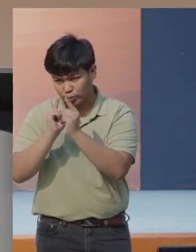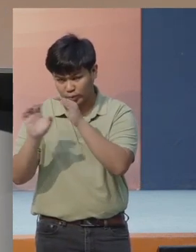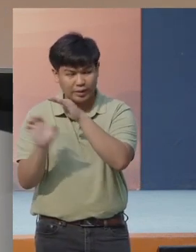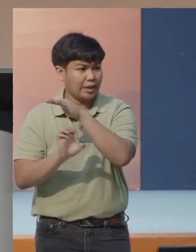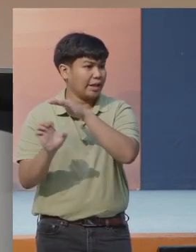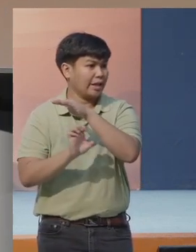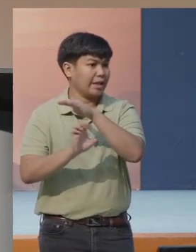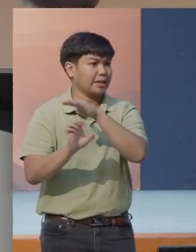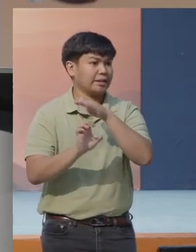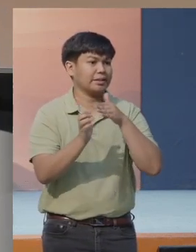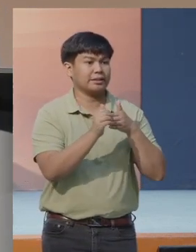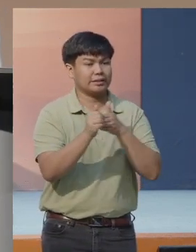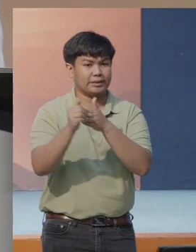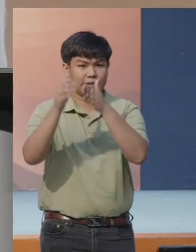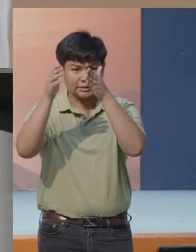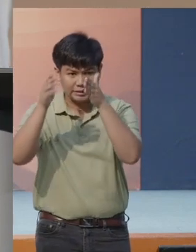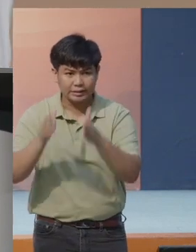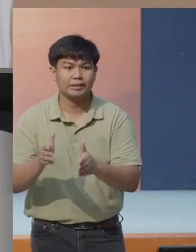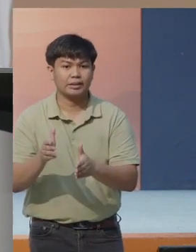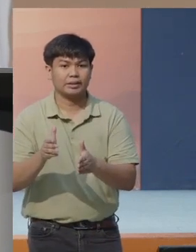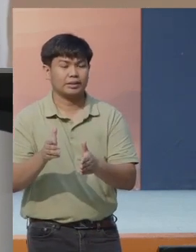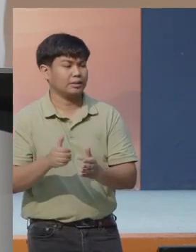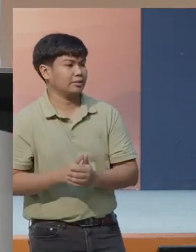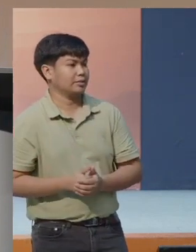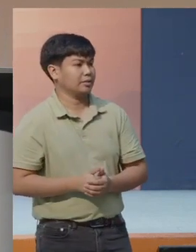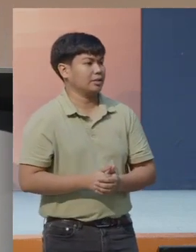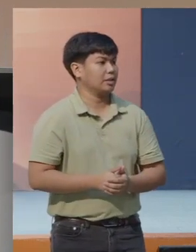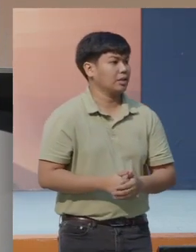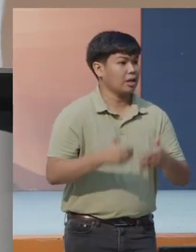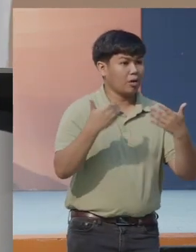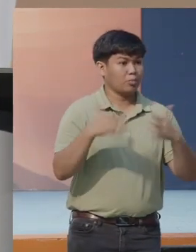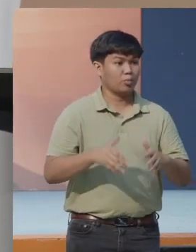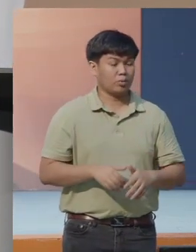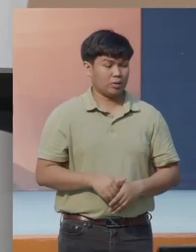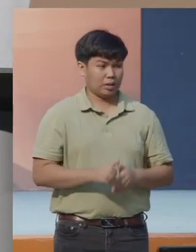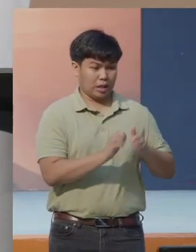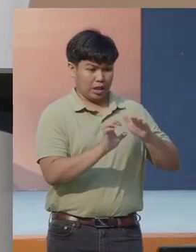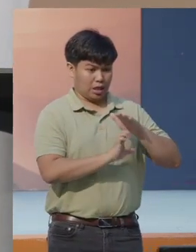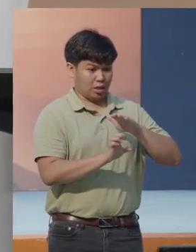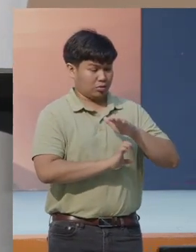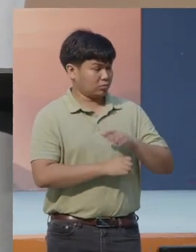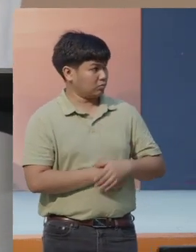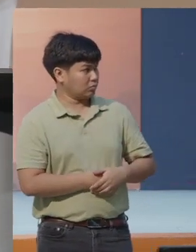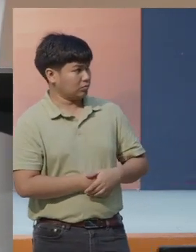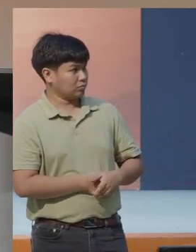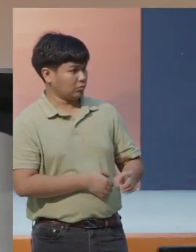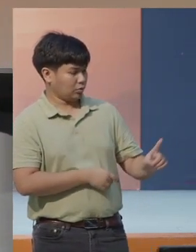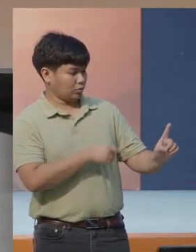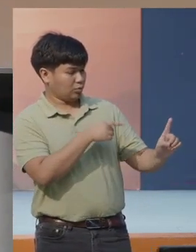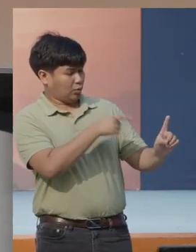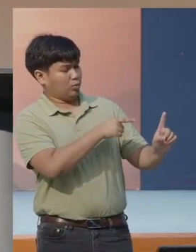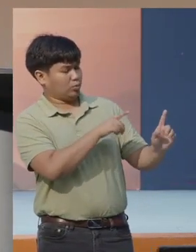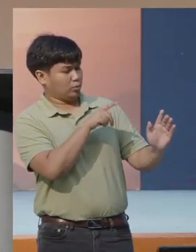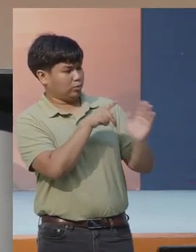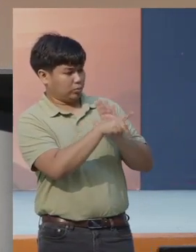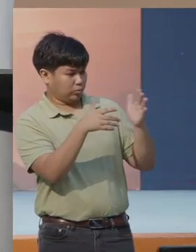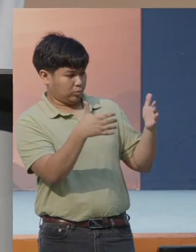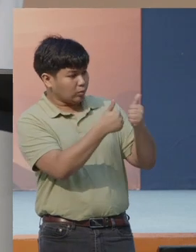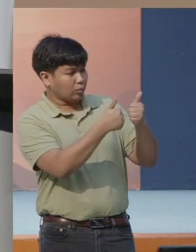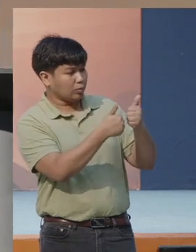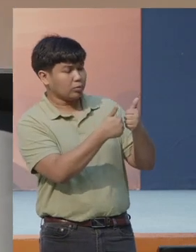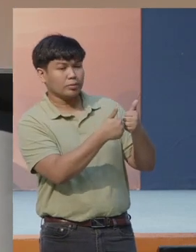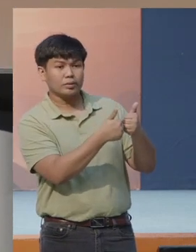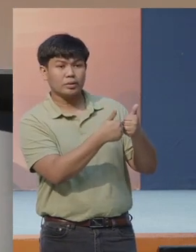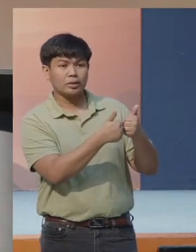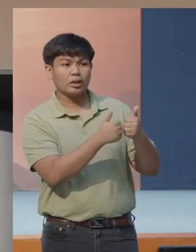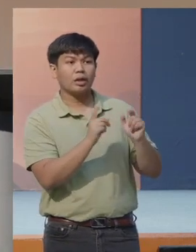na nandoon. No? Ngayon, dun sa city, pagkarating nung nakapatay ng aksidente, imagine